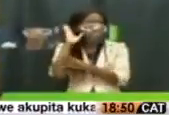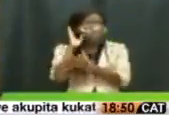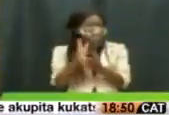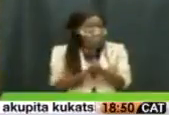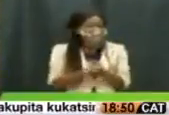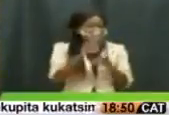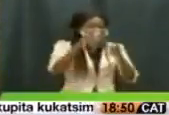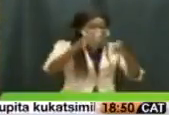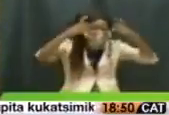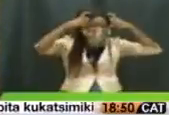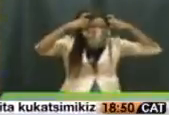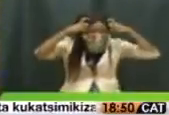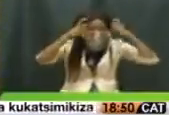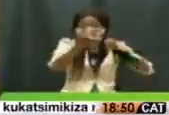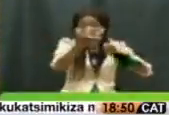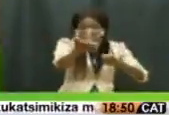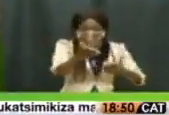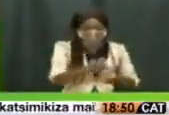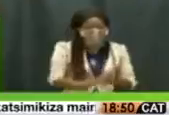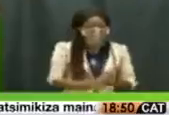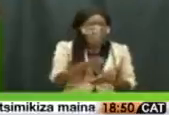anauza zilibe ndi umboni